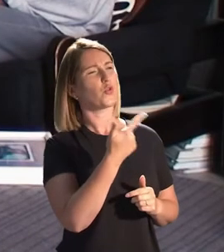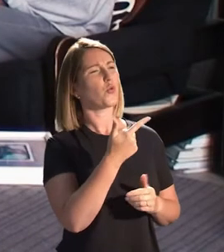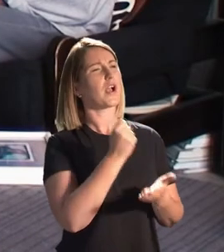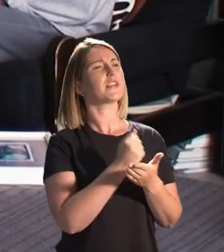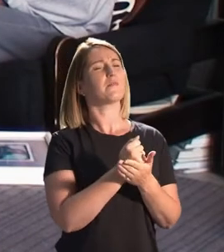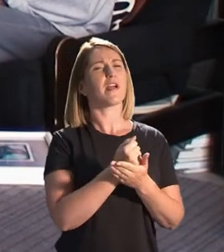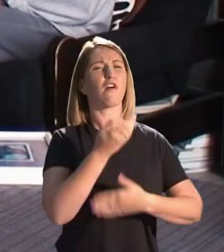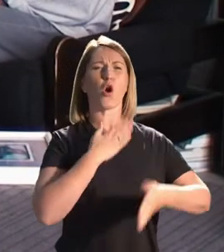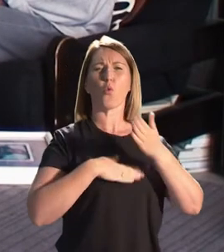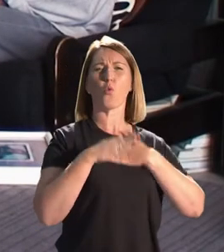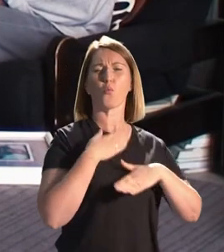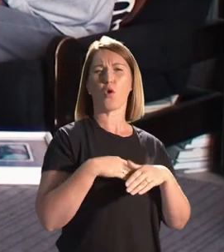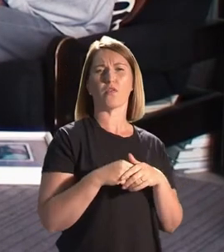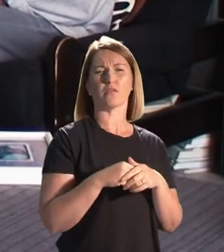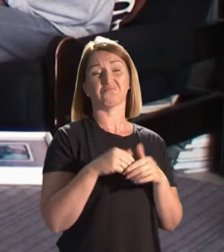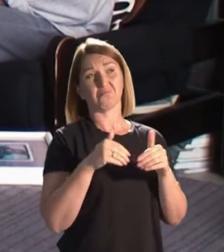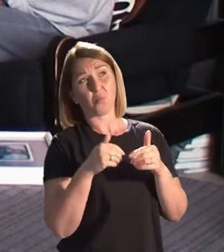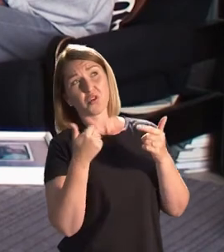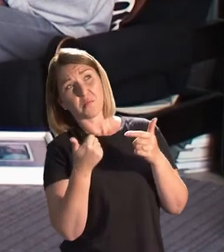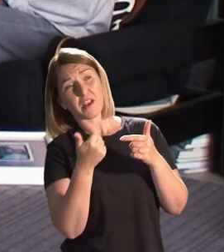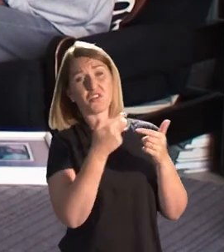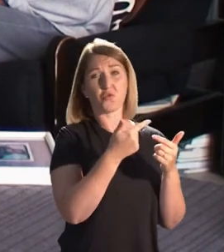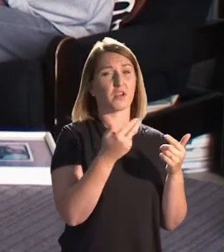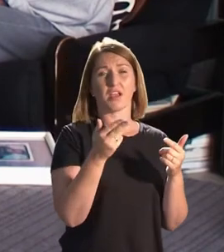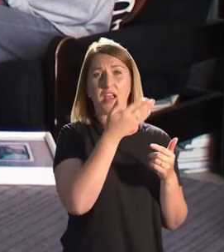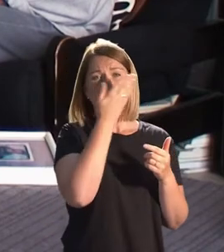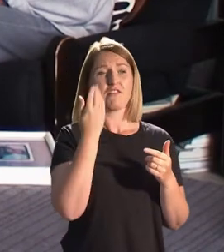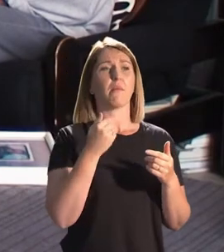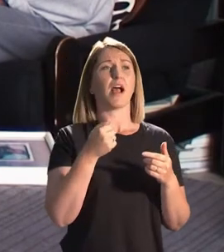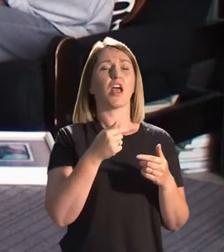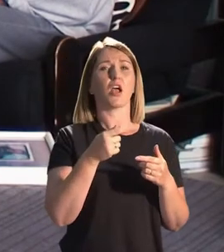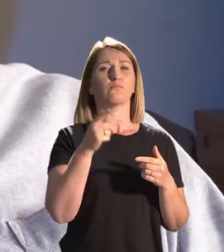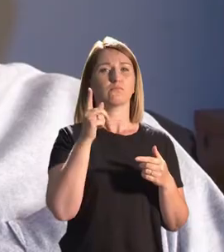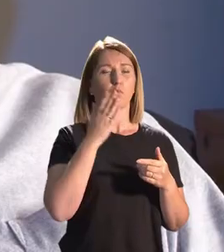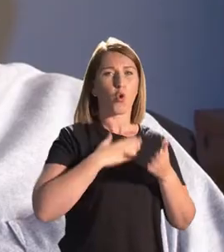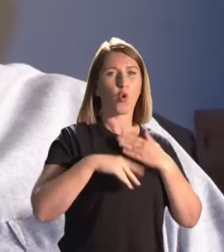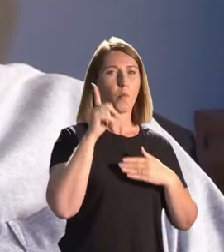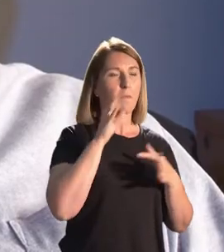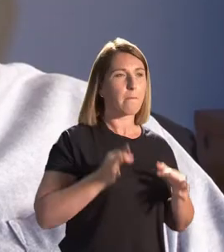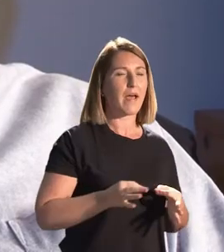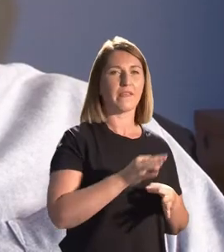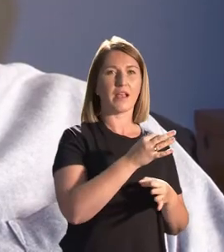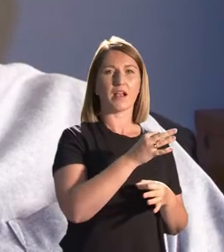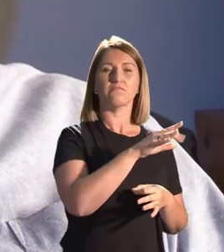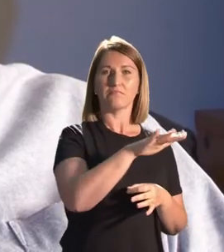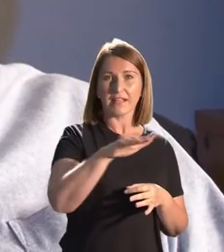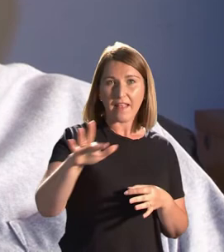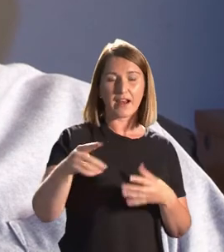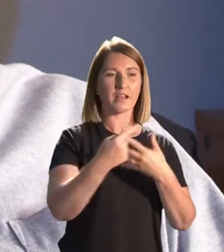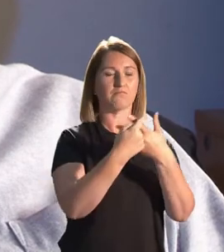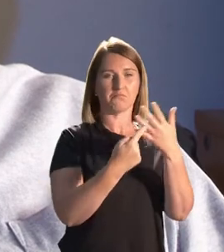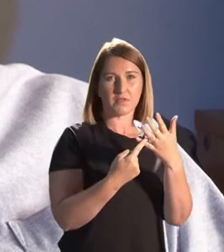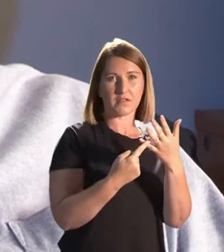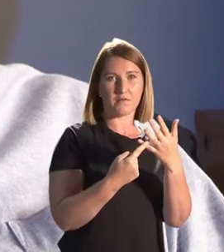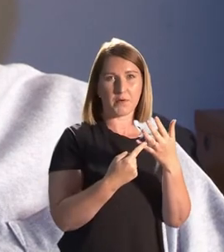może pierwszy, nie numerujmy, bo oba to są literki i cyferki. Różne filozofie też do tych